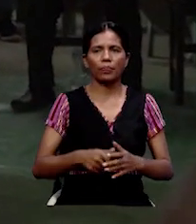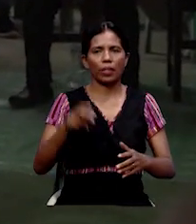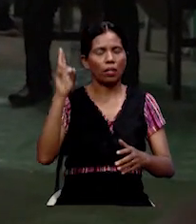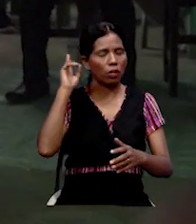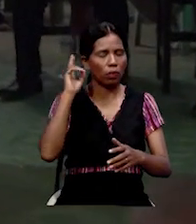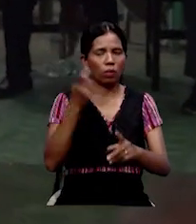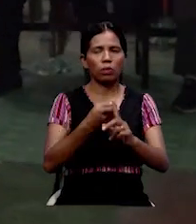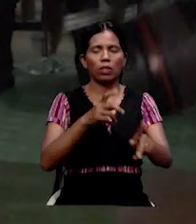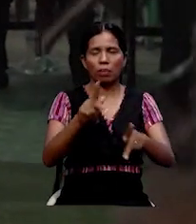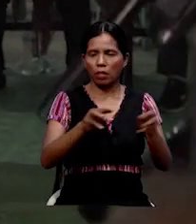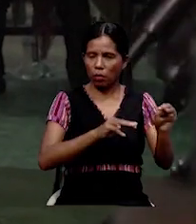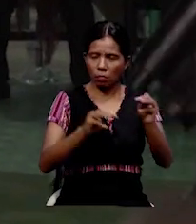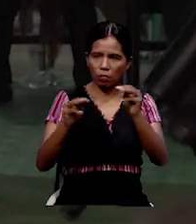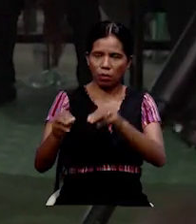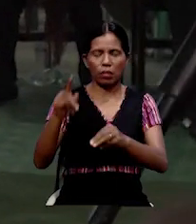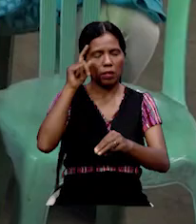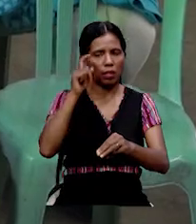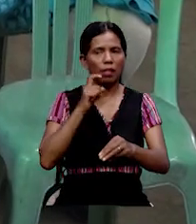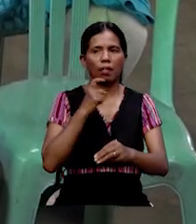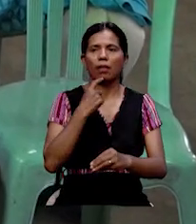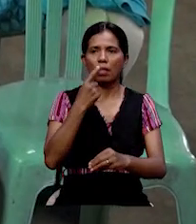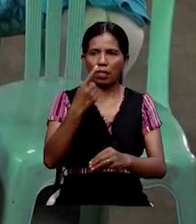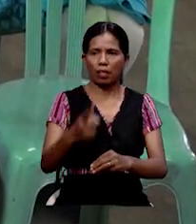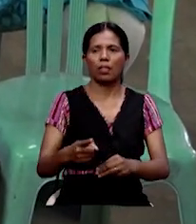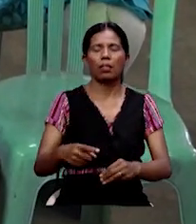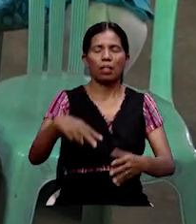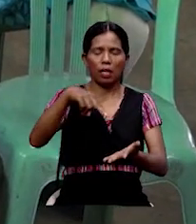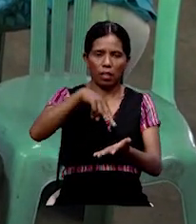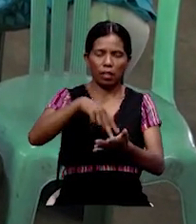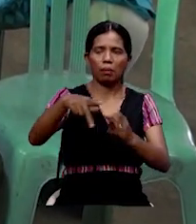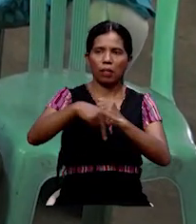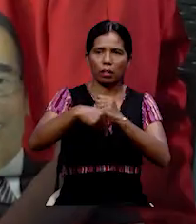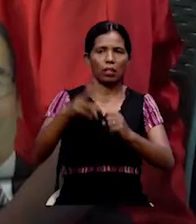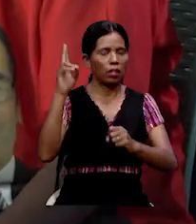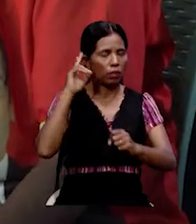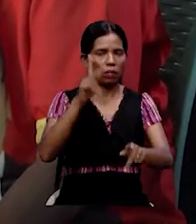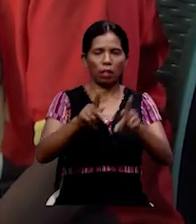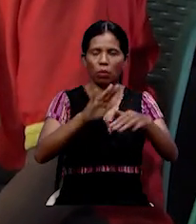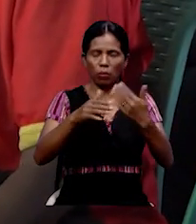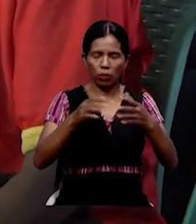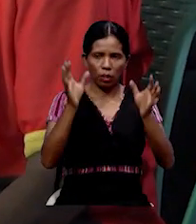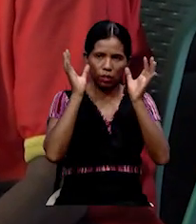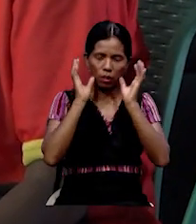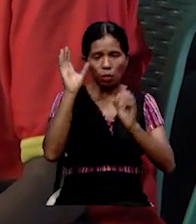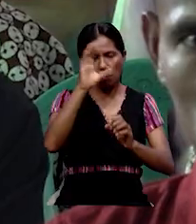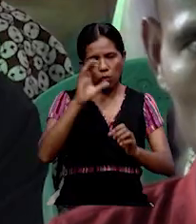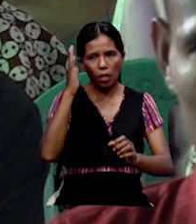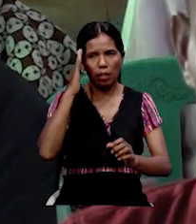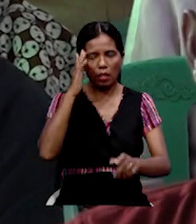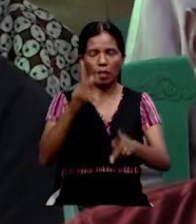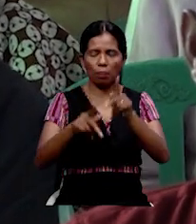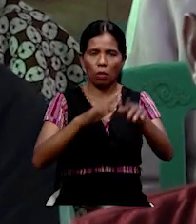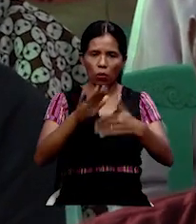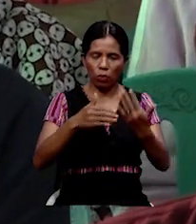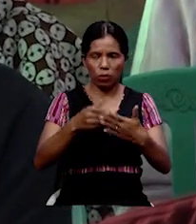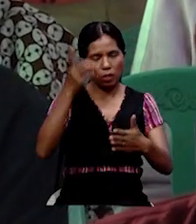husi afiliante sira kairala sanasmam hateten hari partiru tenke rona povni halerik no buka hatene povni mehi.